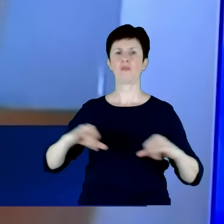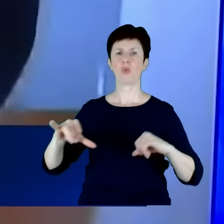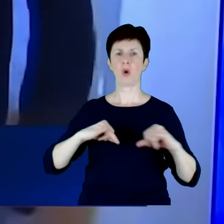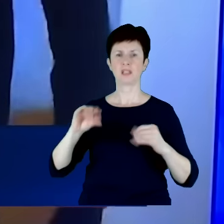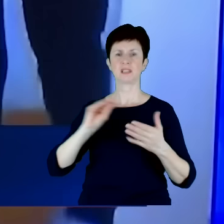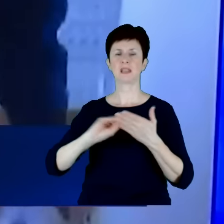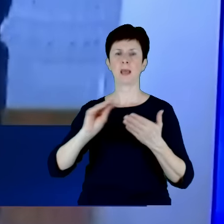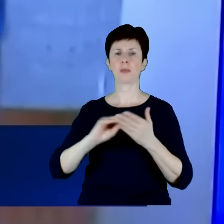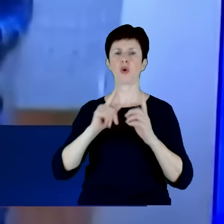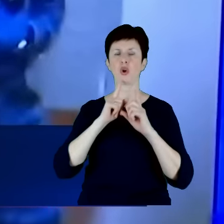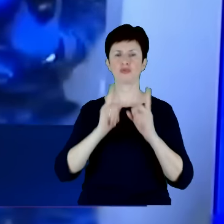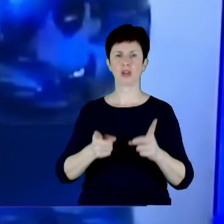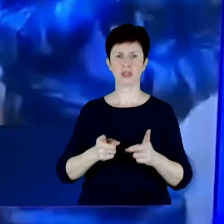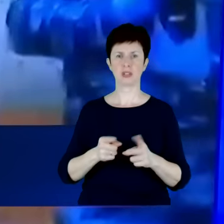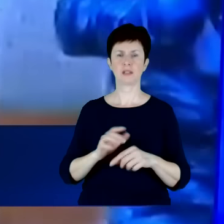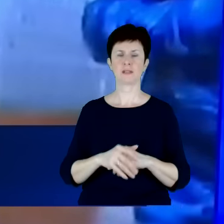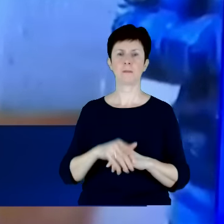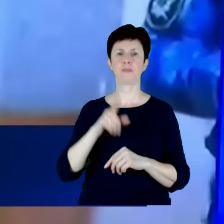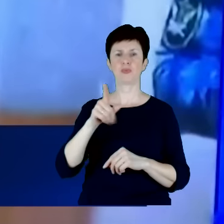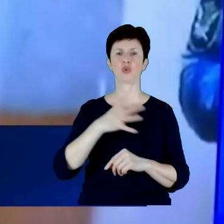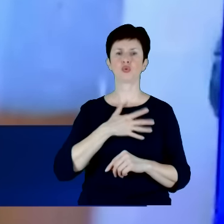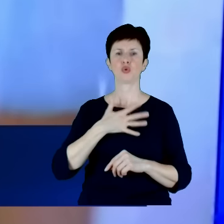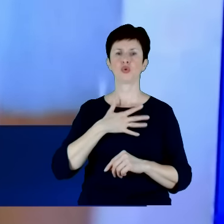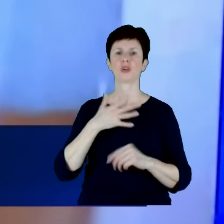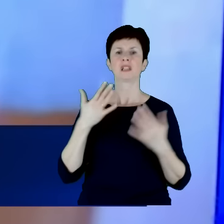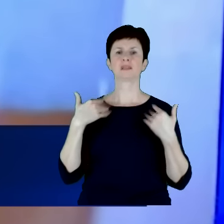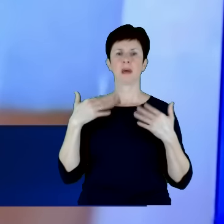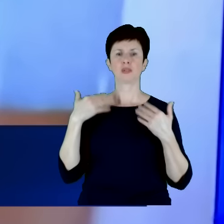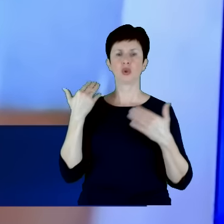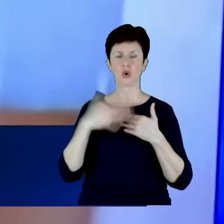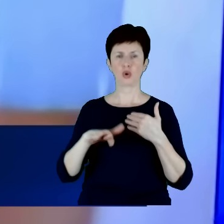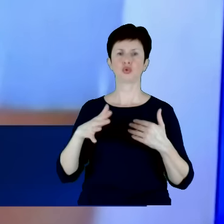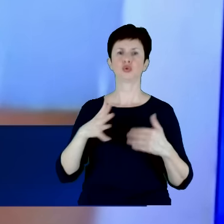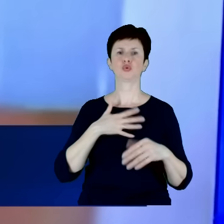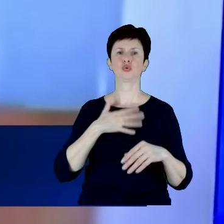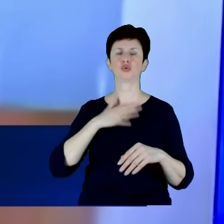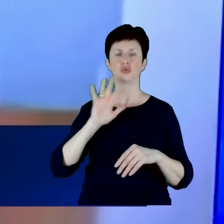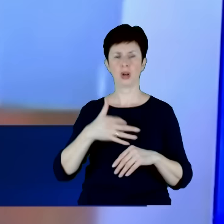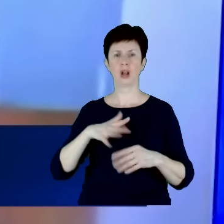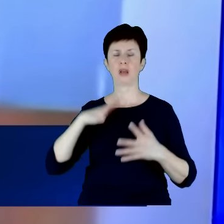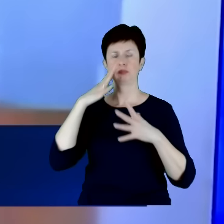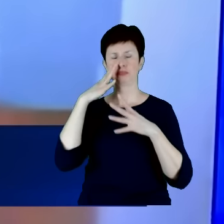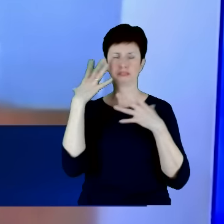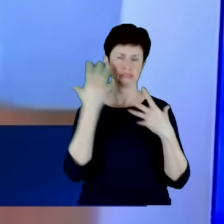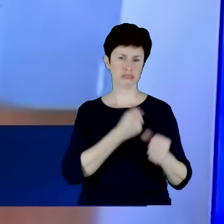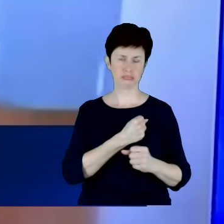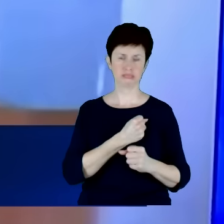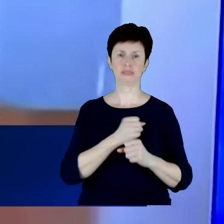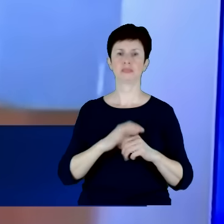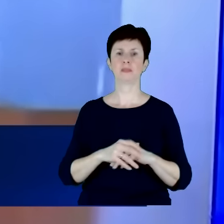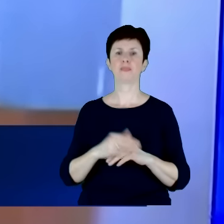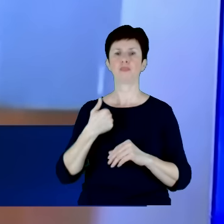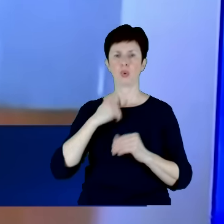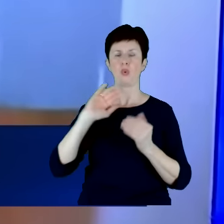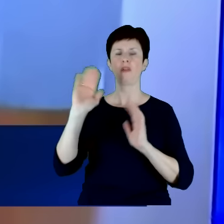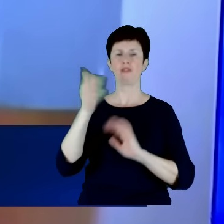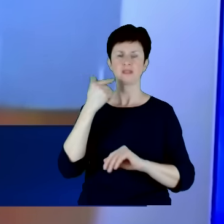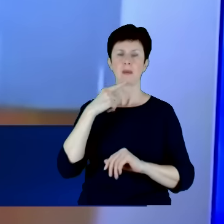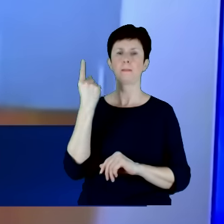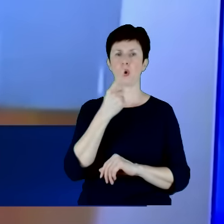że skazany Nawalny poczuł się źle po spacerze i stracił przytomność. Przekazano, że wezwano pogotowie i